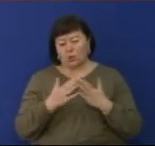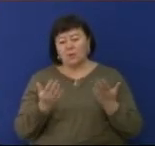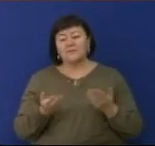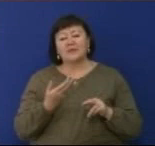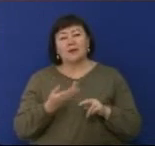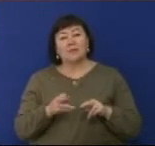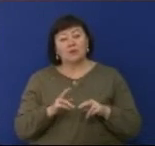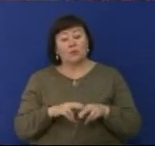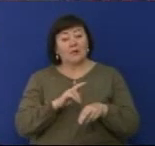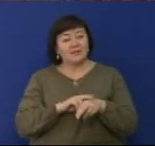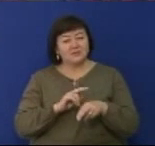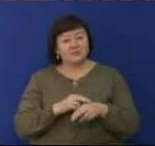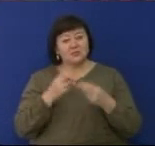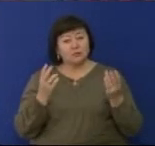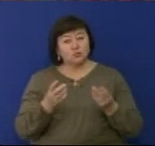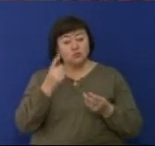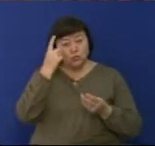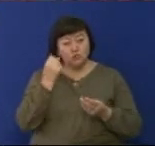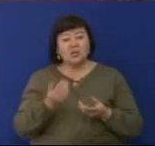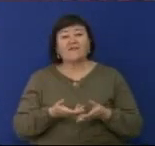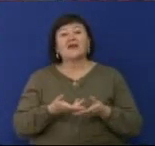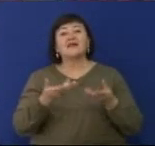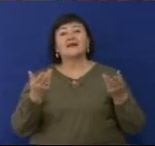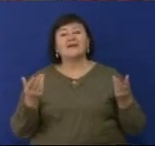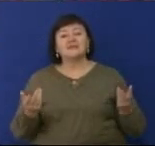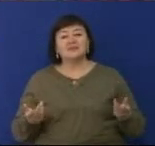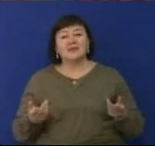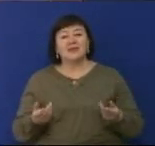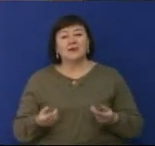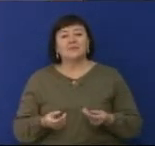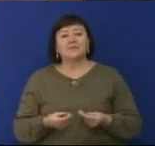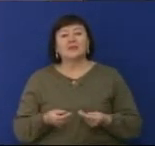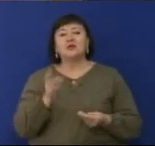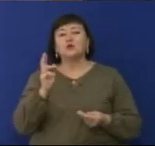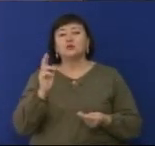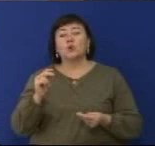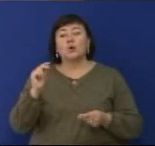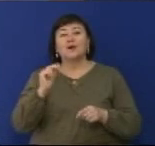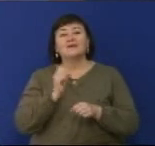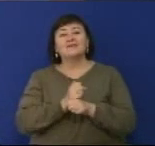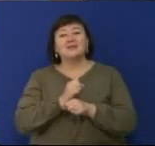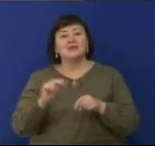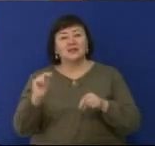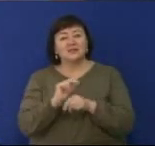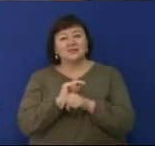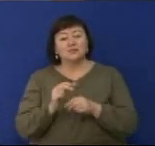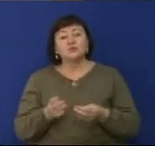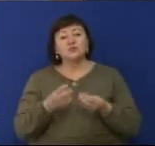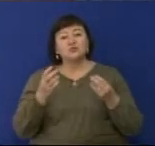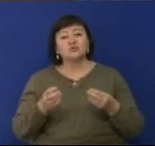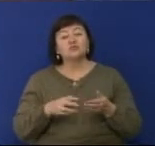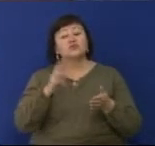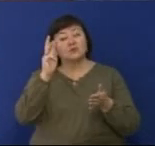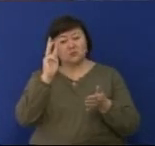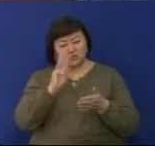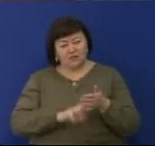которые наделенные законными полномочиями имеет право установить владельца отремонтированные квартиры и применить к нему штрафные